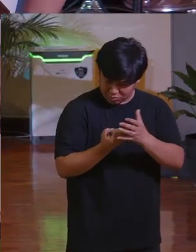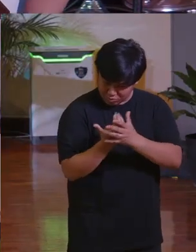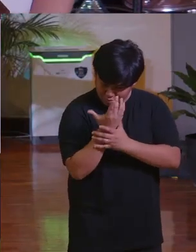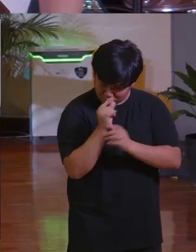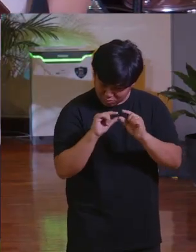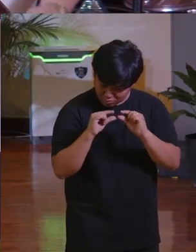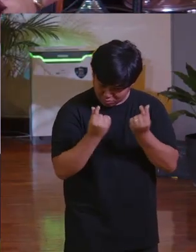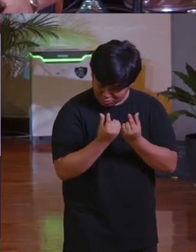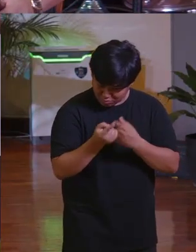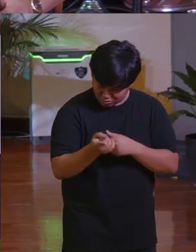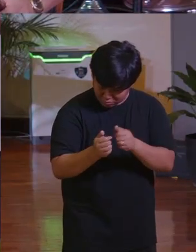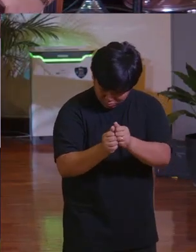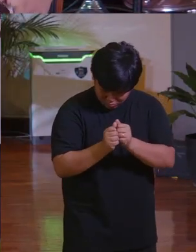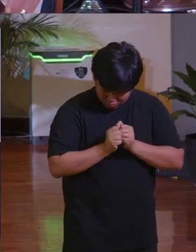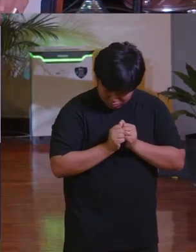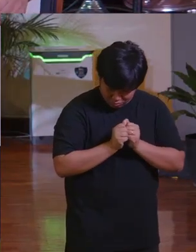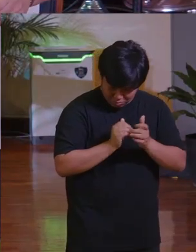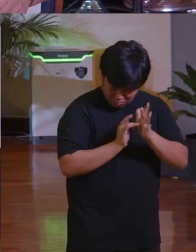ako.